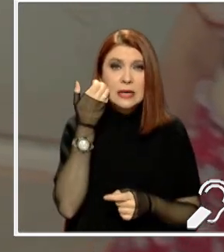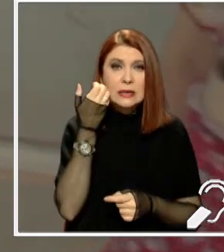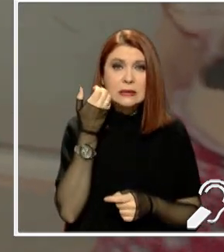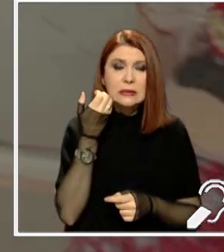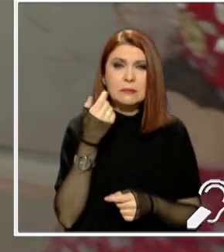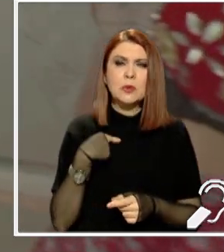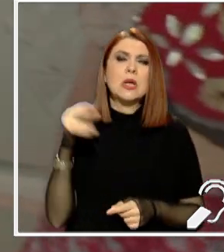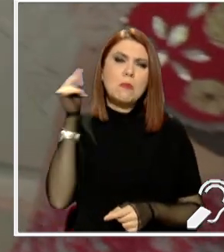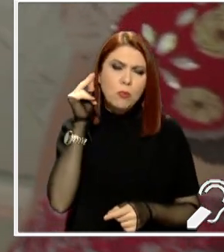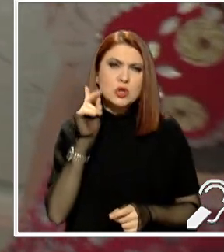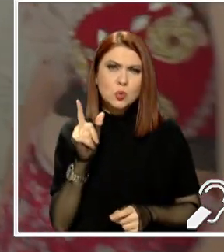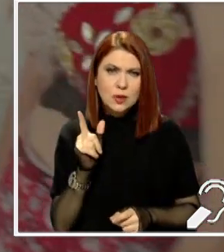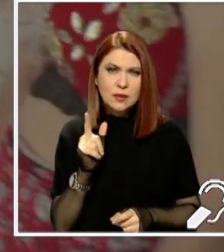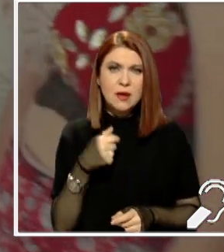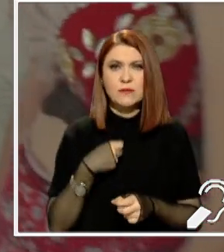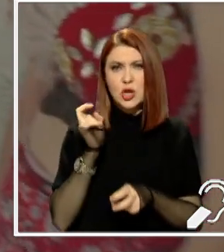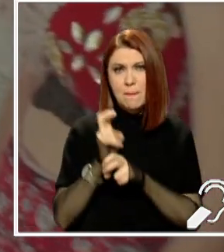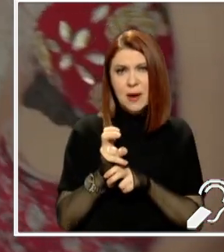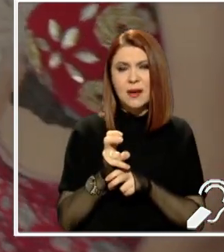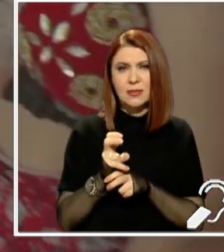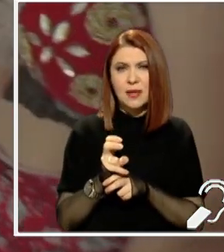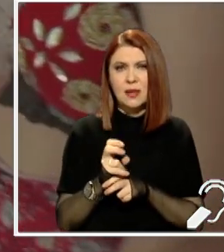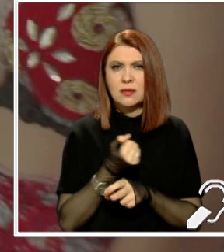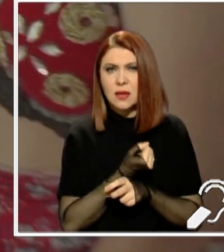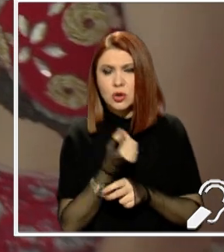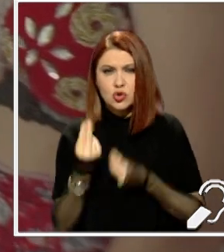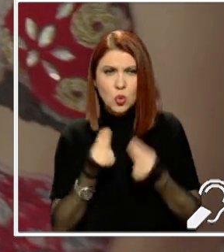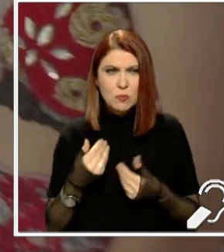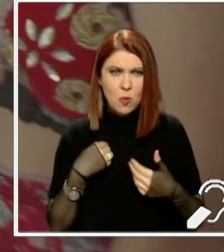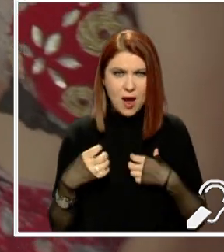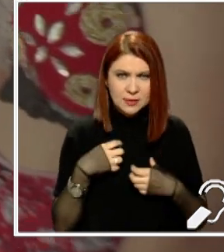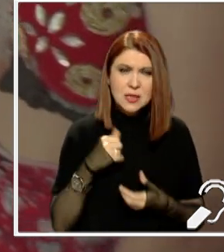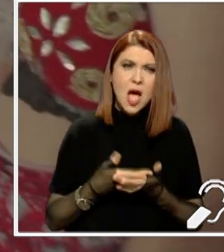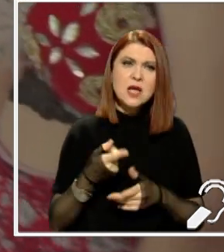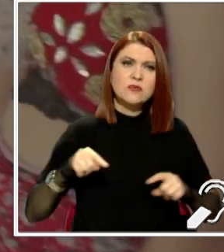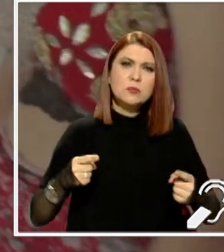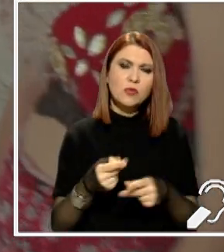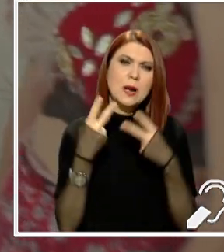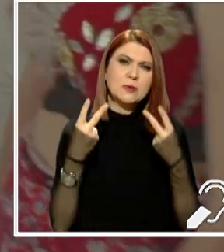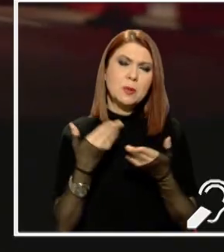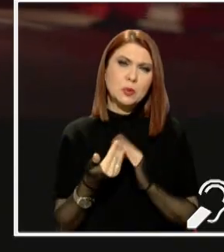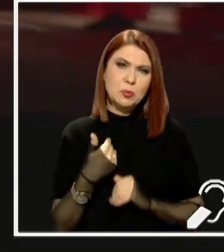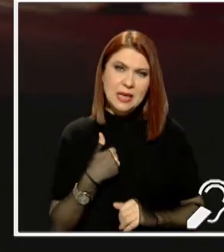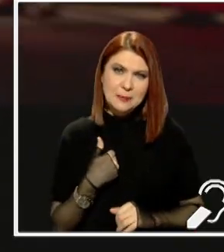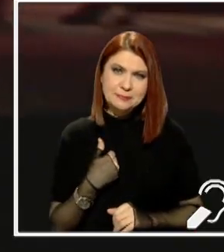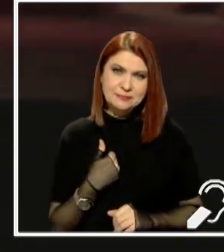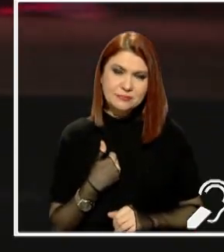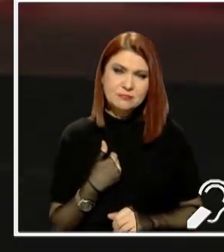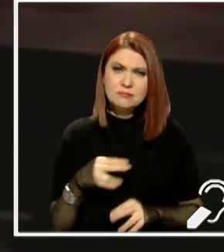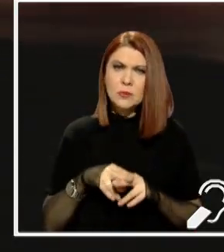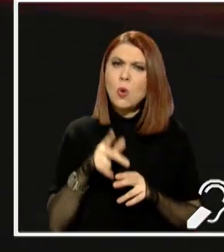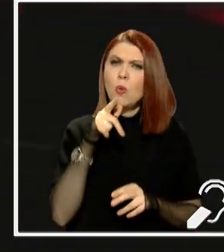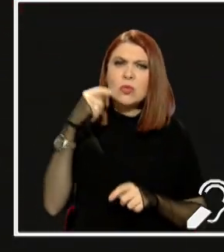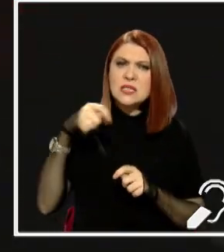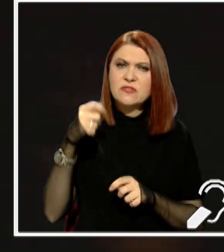eram obișnuită cu asta, făcea parte din background-ul meu, să spun, artistic. Și asta a fost provocarea principală pentru mine. Unde ați